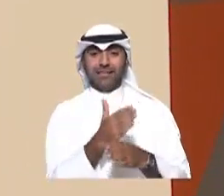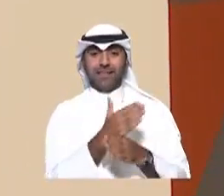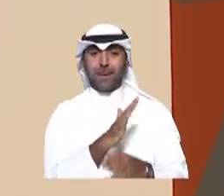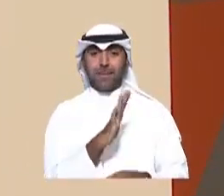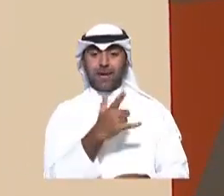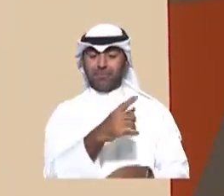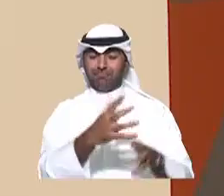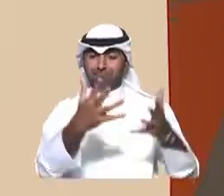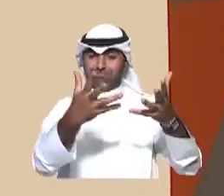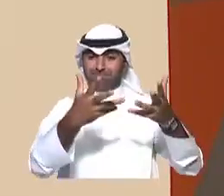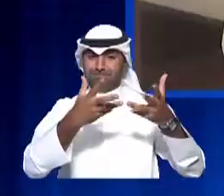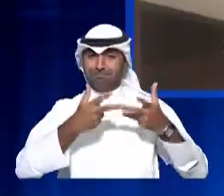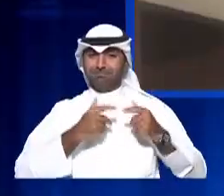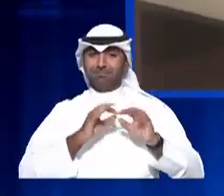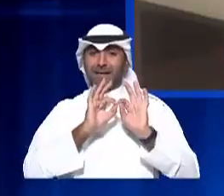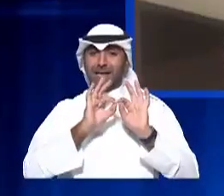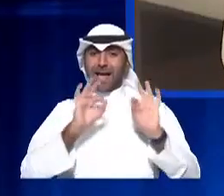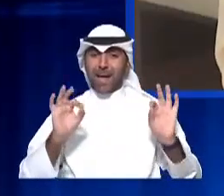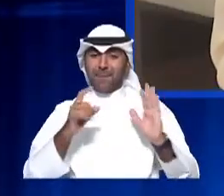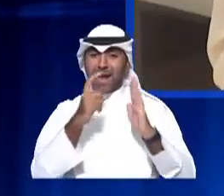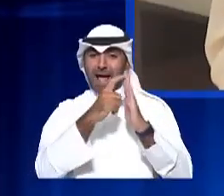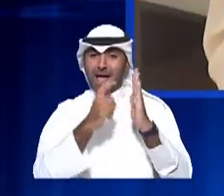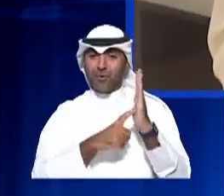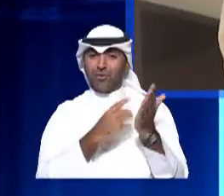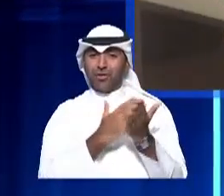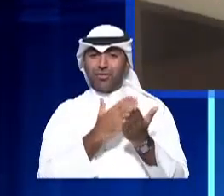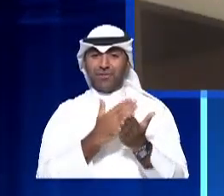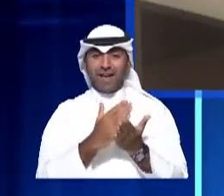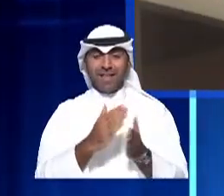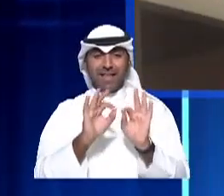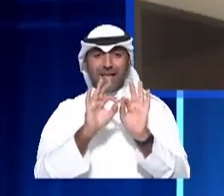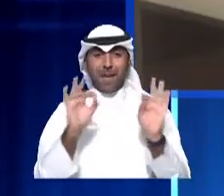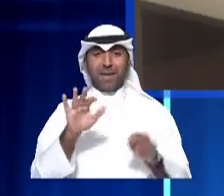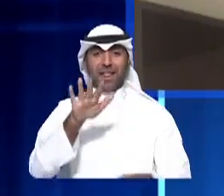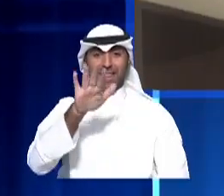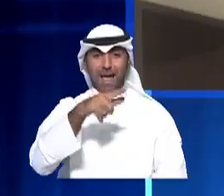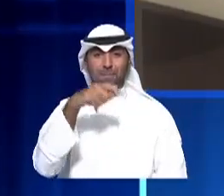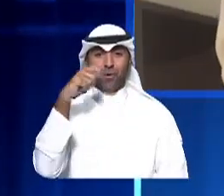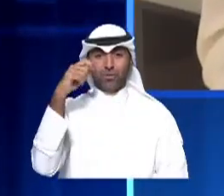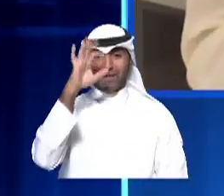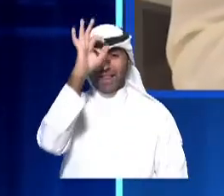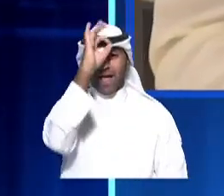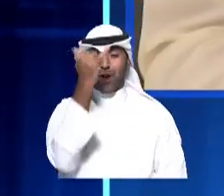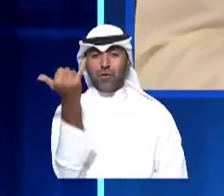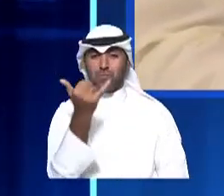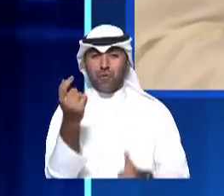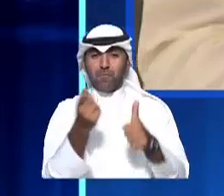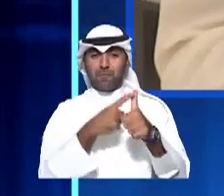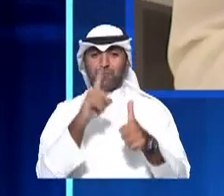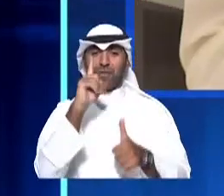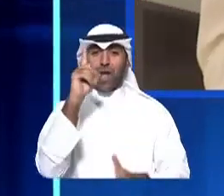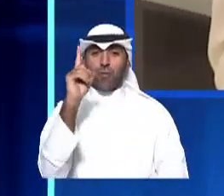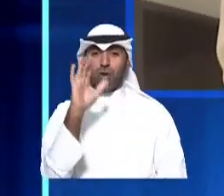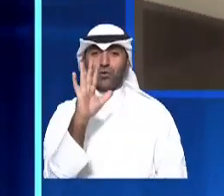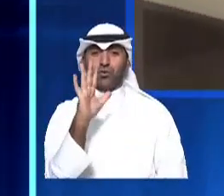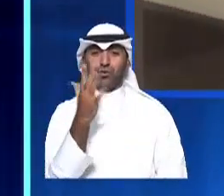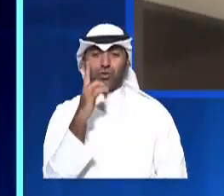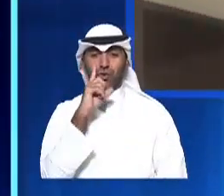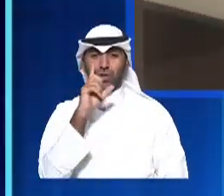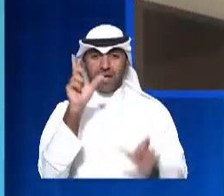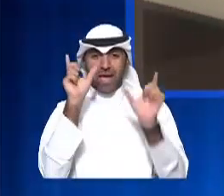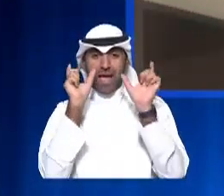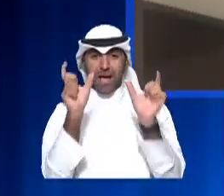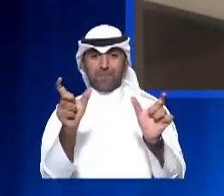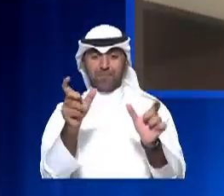خفر السواحل من أجل حماية الكويت وحماية المواطنين والمقيمين. منصور،